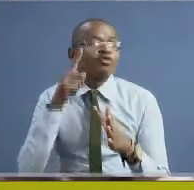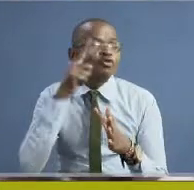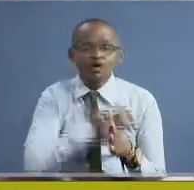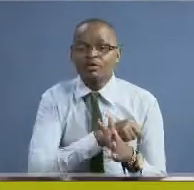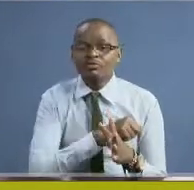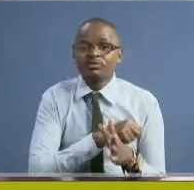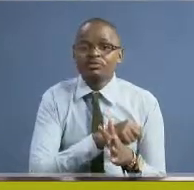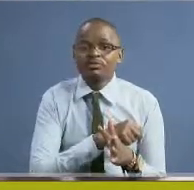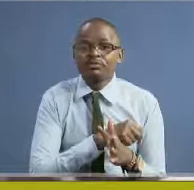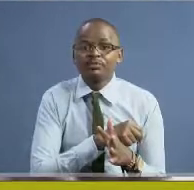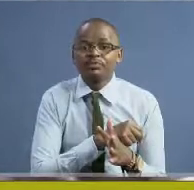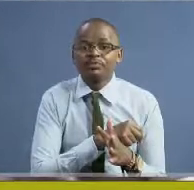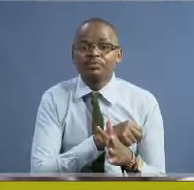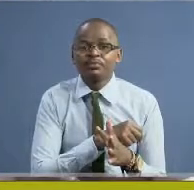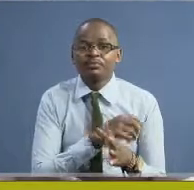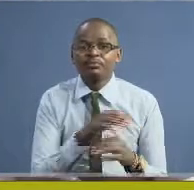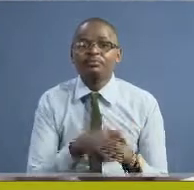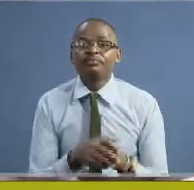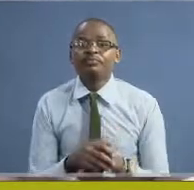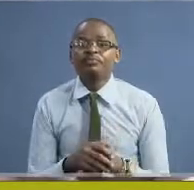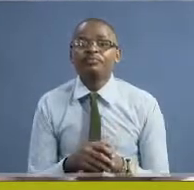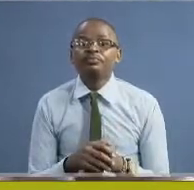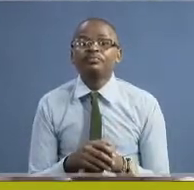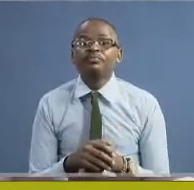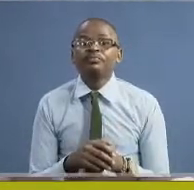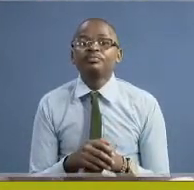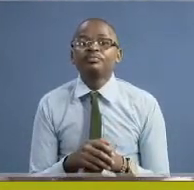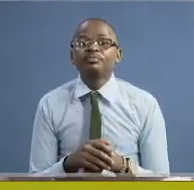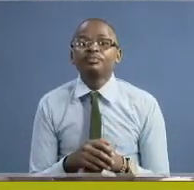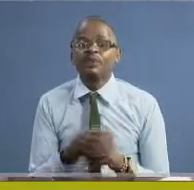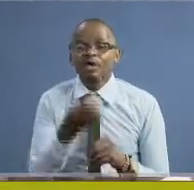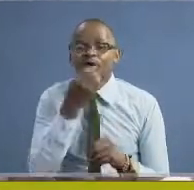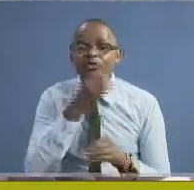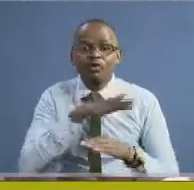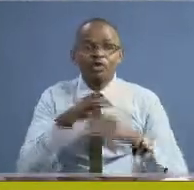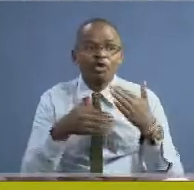Ilitangulia na magondo ya hui. Magondo ya hui. Ikakula magondo ya hui karibu tatu.